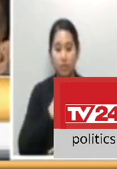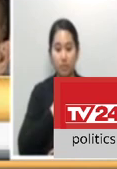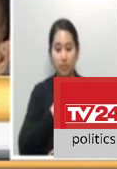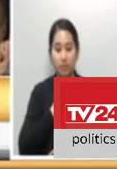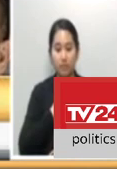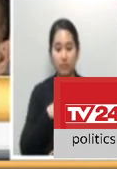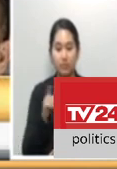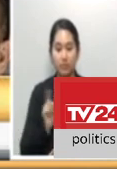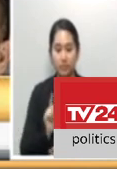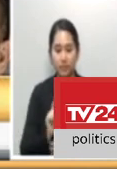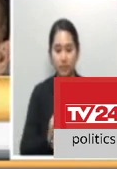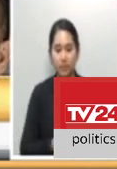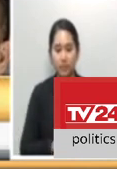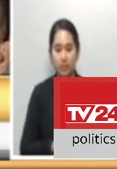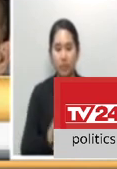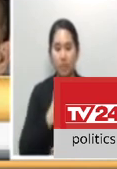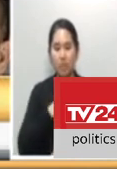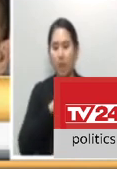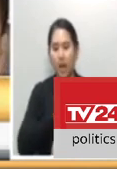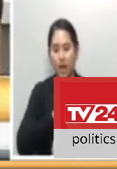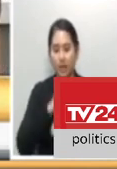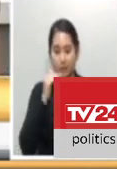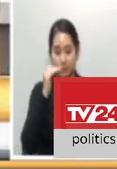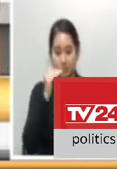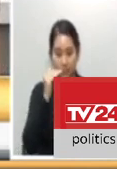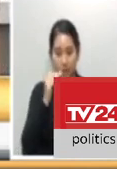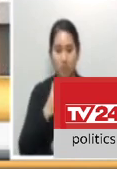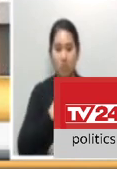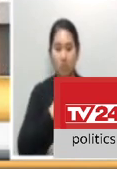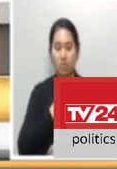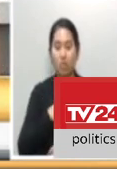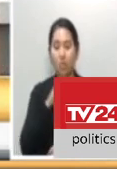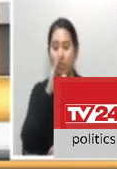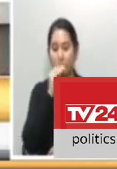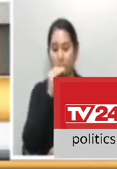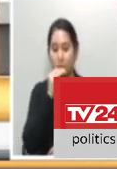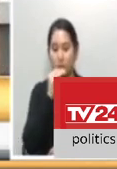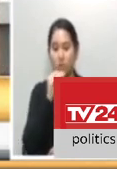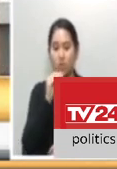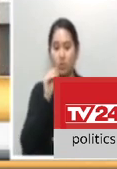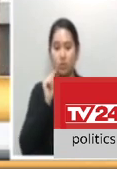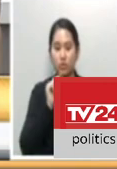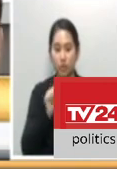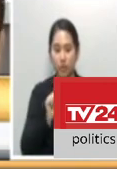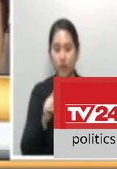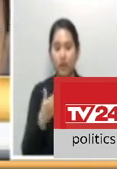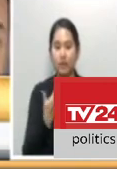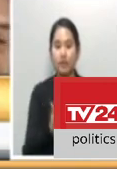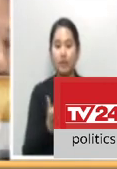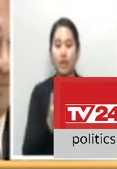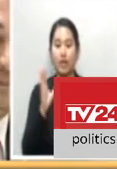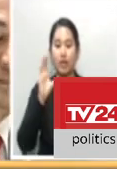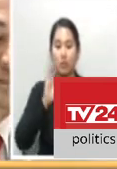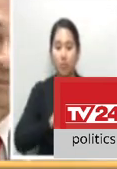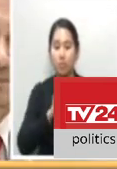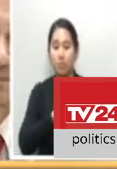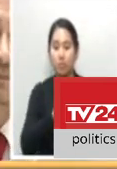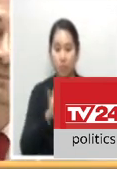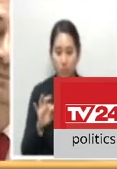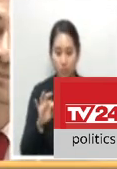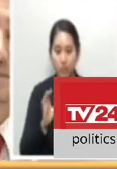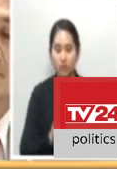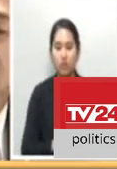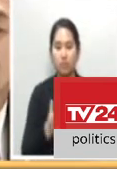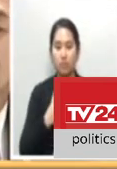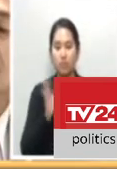ครับก็ด้วยเวลาจำกัดเนี่ยนะครับผมเองก็ขอจะพูดในส่วนของด้านของงบผูกพันท่านครับผ